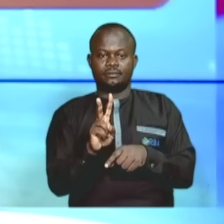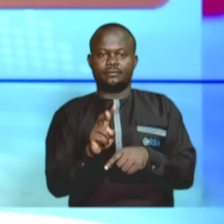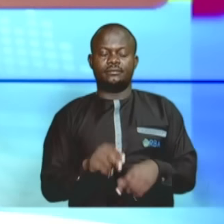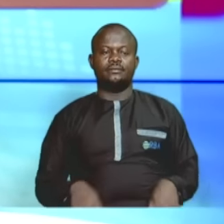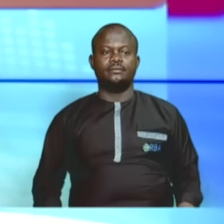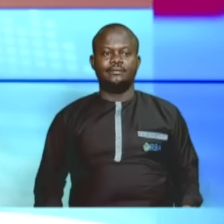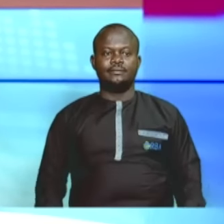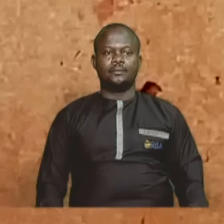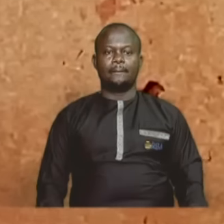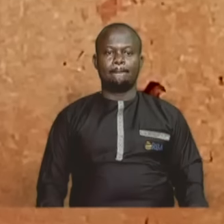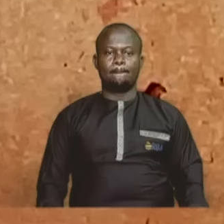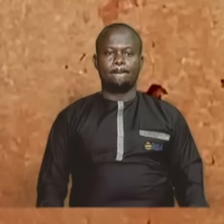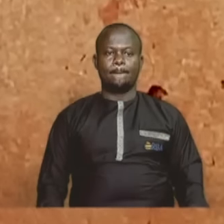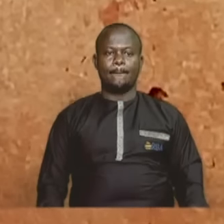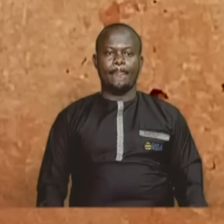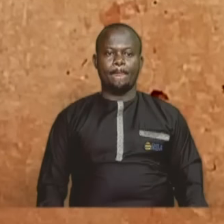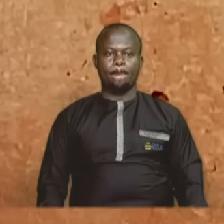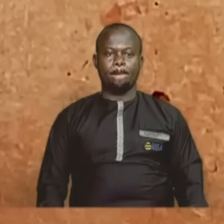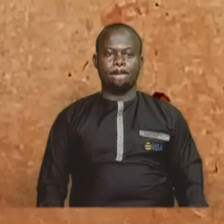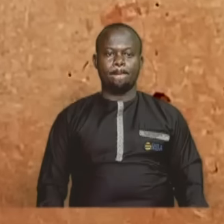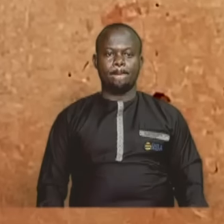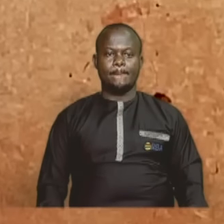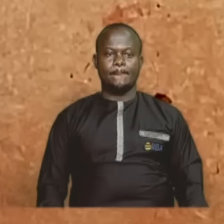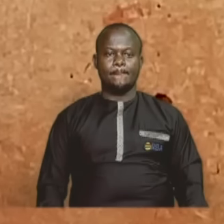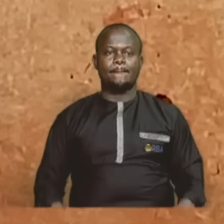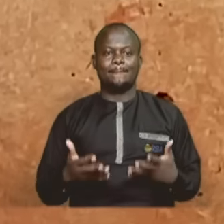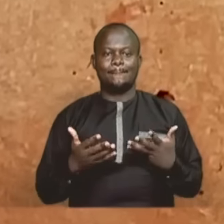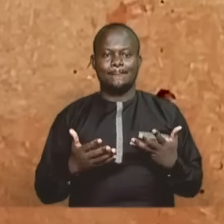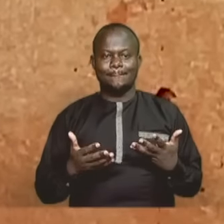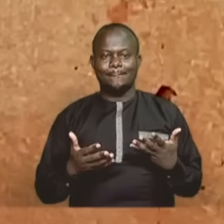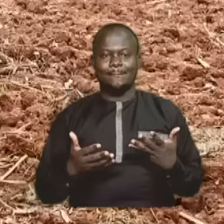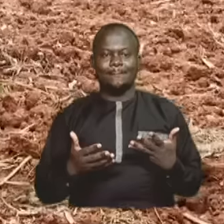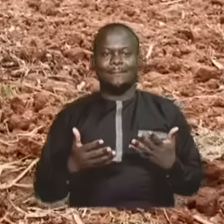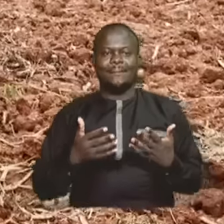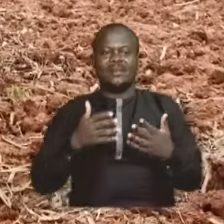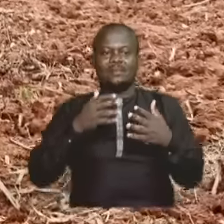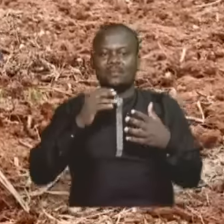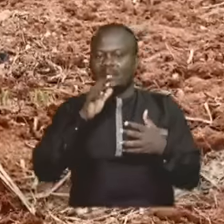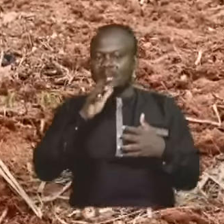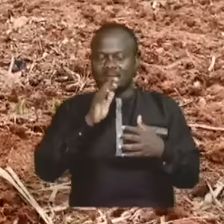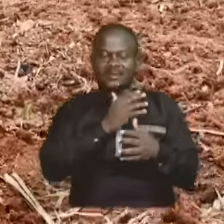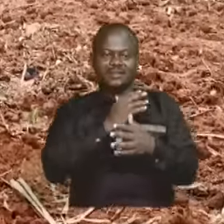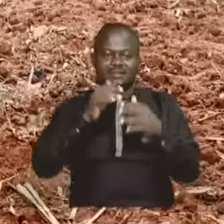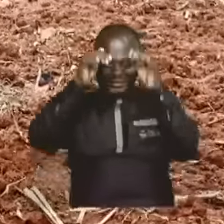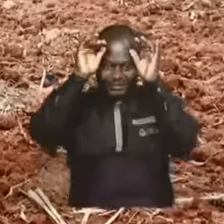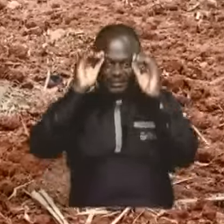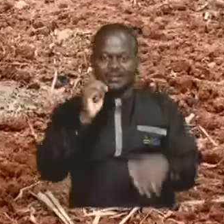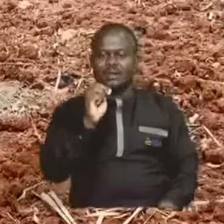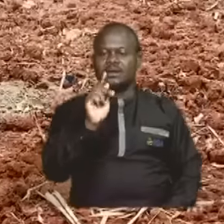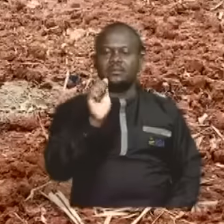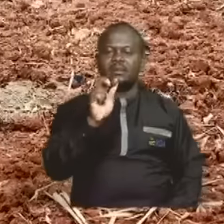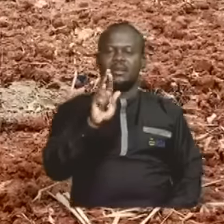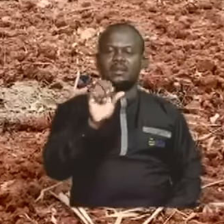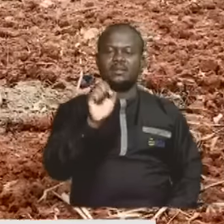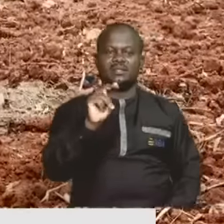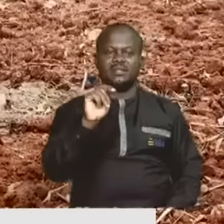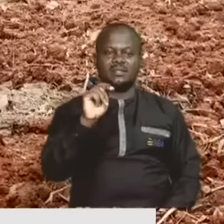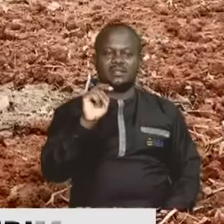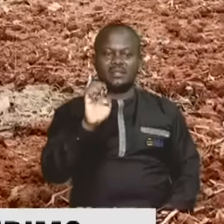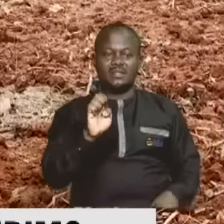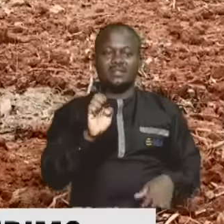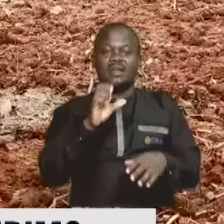Nshimiyimana. Ndavuga inyange nyagirwa ntiganda. Mukarusina Sila ni umubyeyi ukora umwuga wo kuvuga inka mu